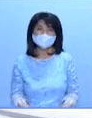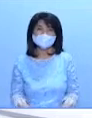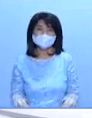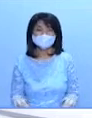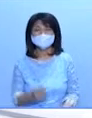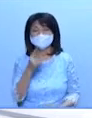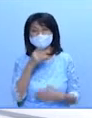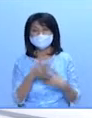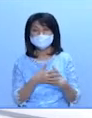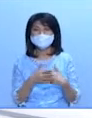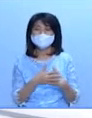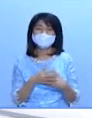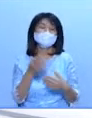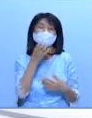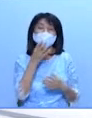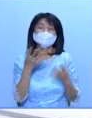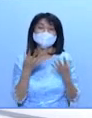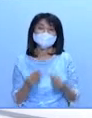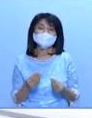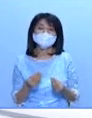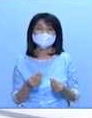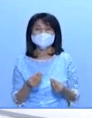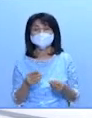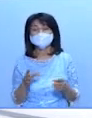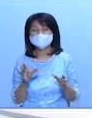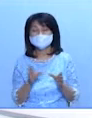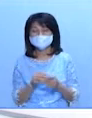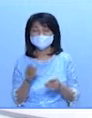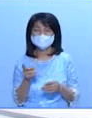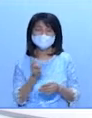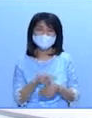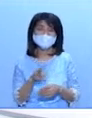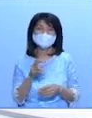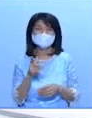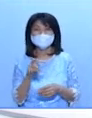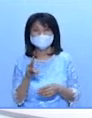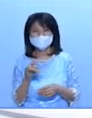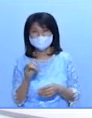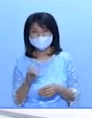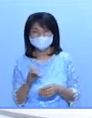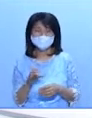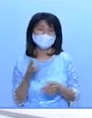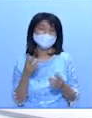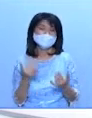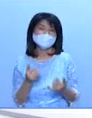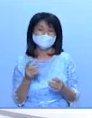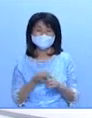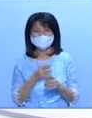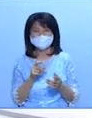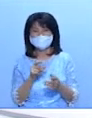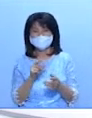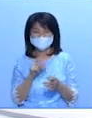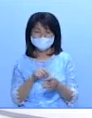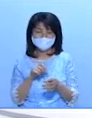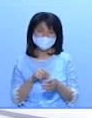Все ближе и ближе теплые дни, вместе с ними приходит и гнус. Для того, чтобы лето запомнилось своими яркими днями без комаров и мошек, в регионе проводят